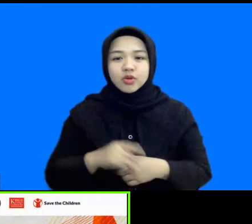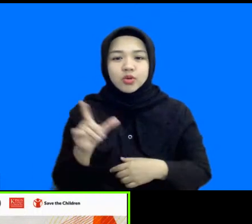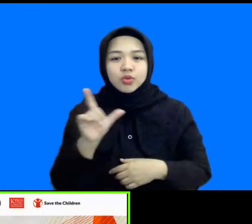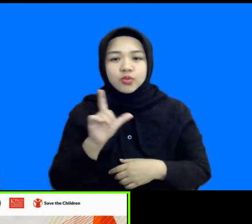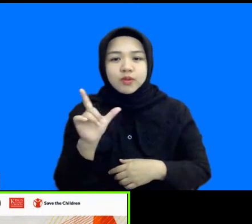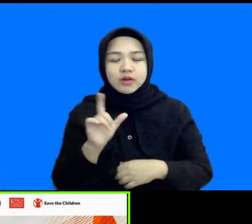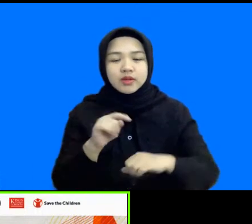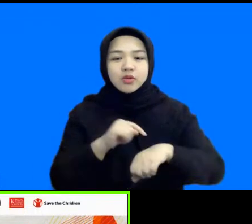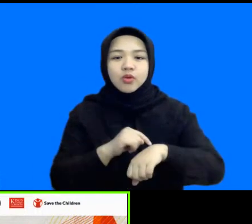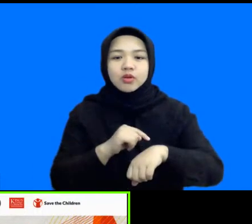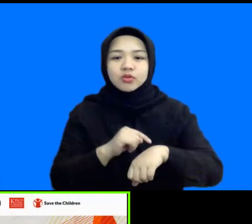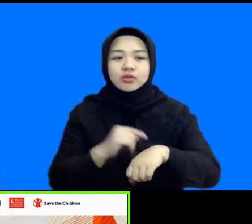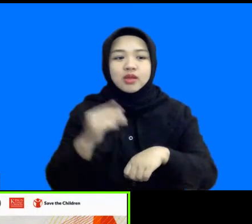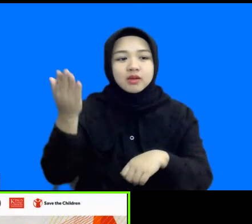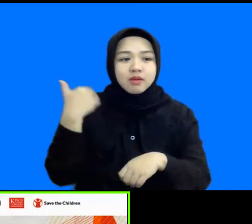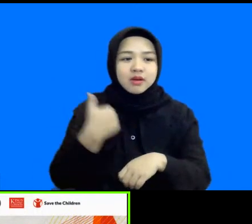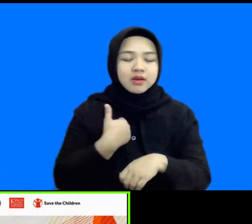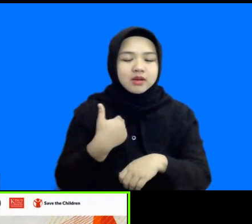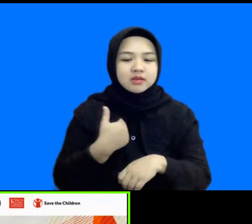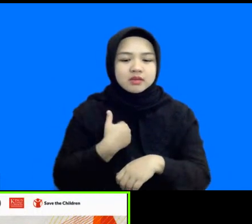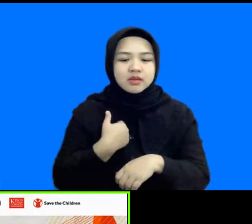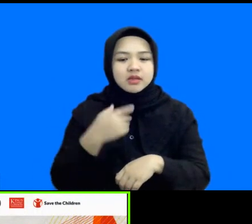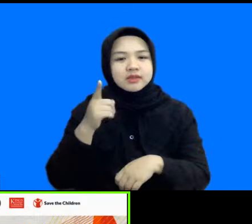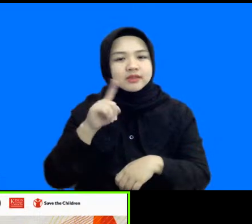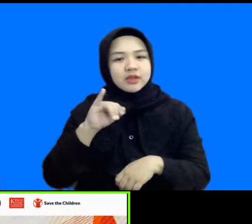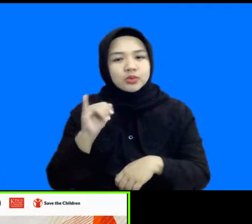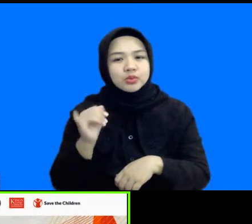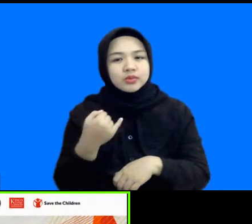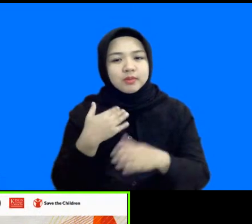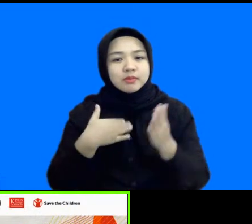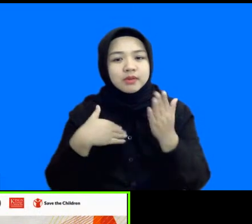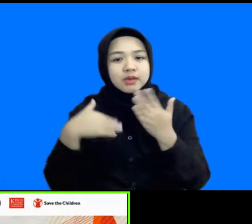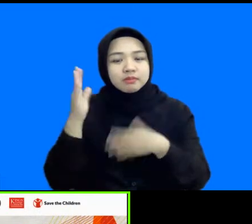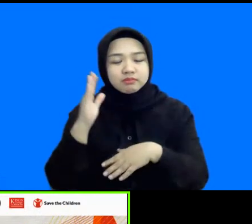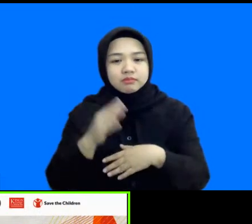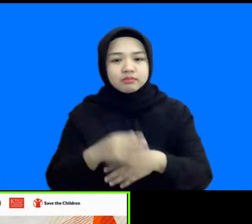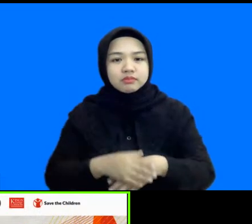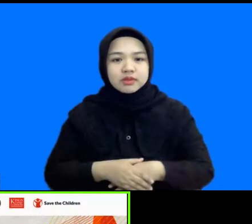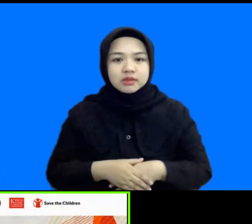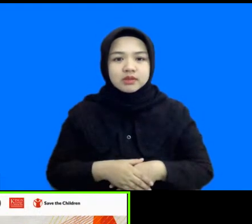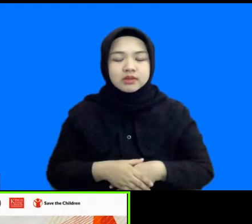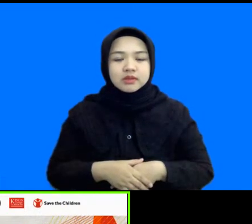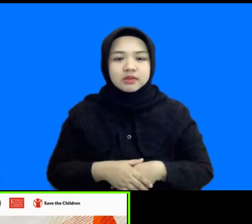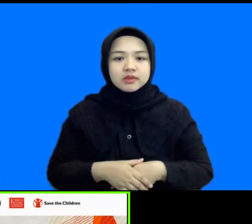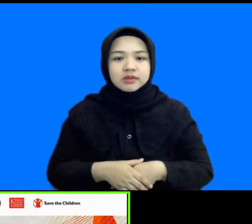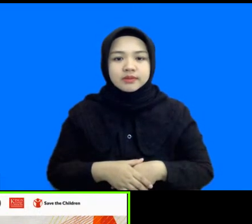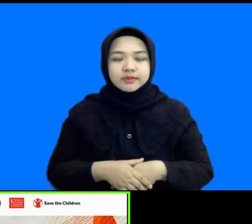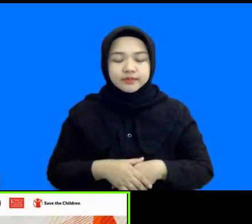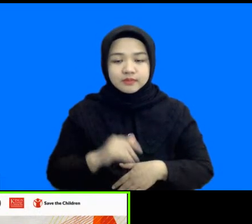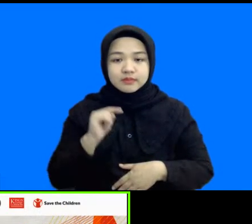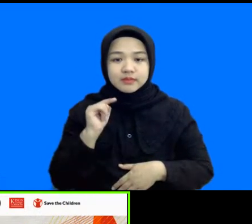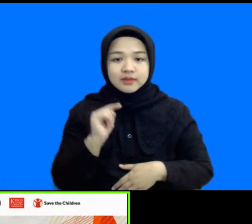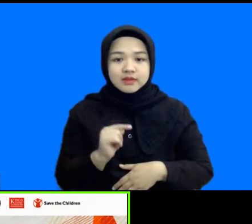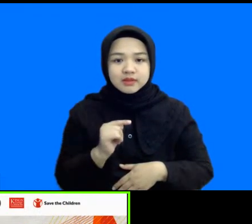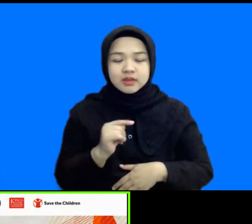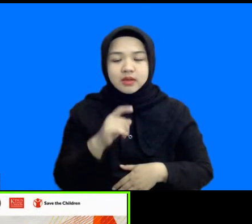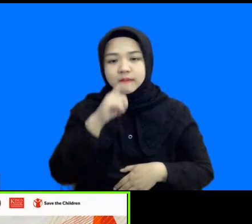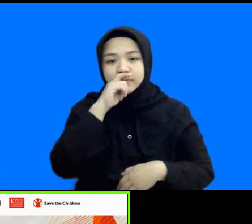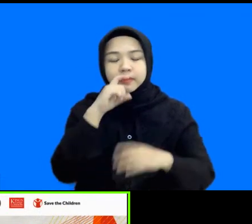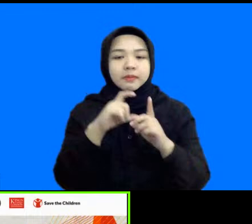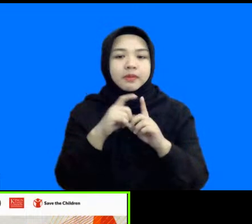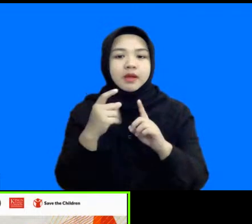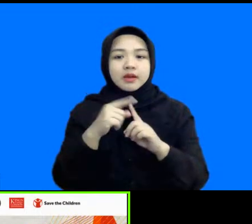waktunya ya. Kemarin tuh ada sekitar 1 jam lebih ya. Nah, ini yang kemudian Bapak Deputi juga